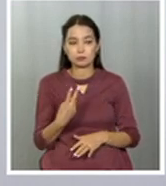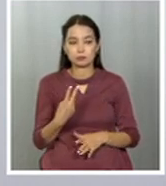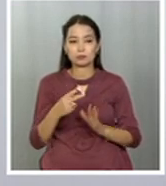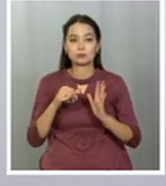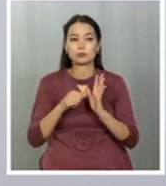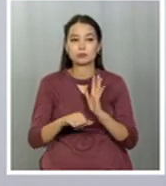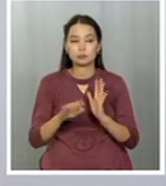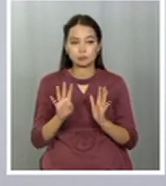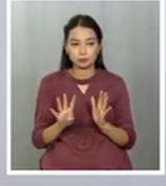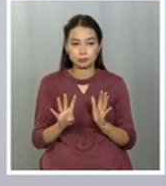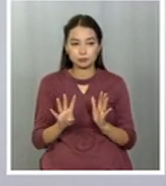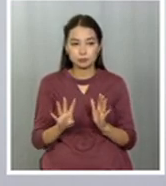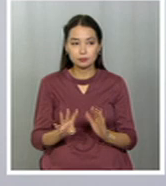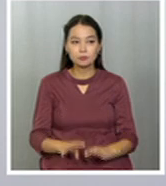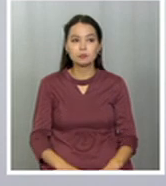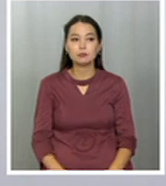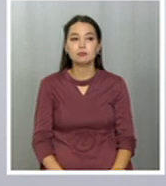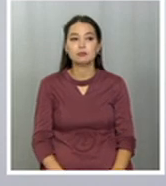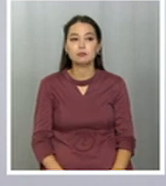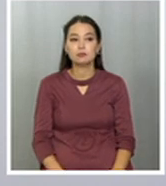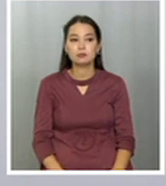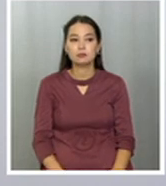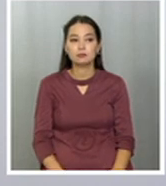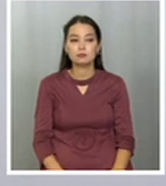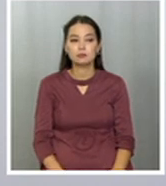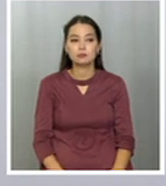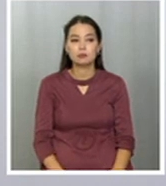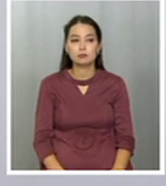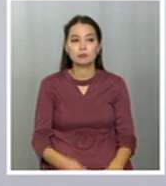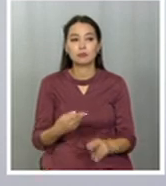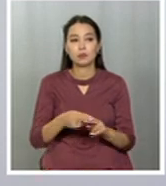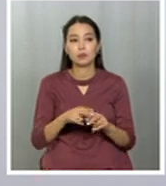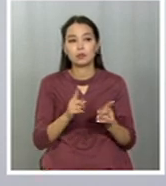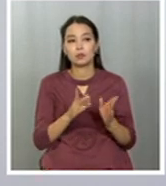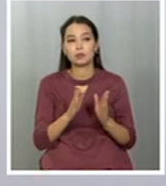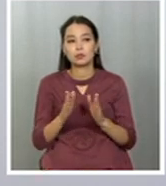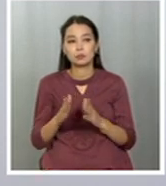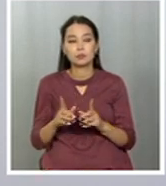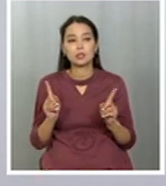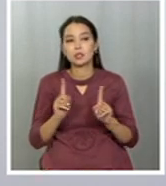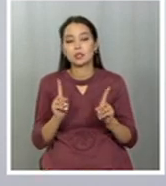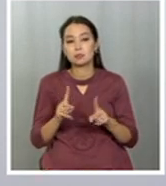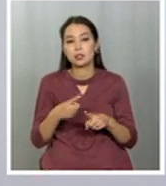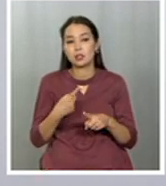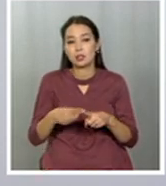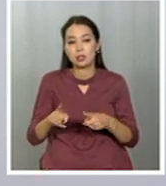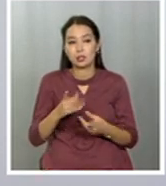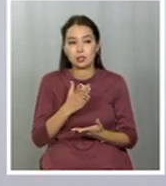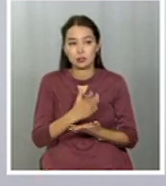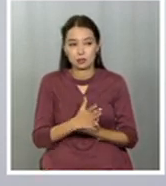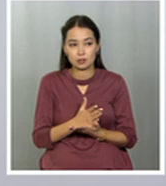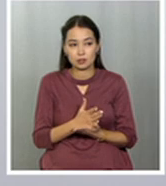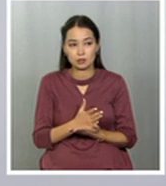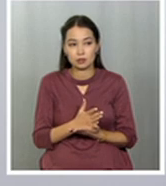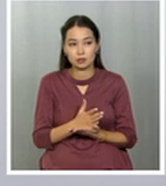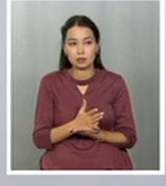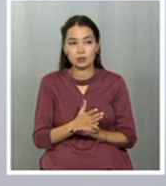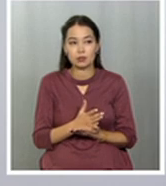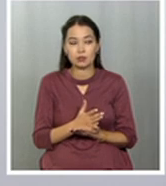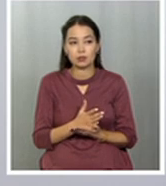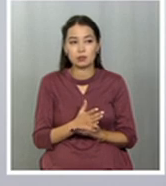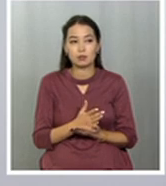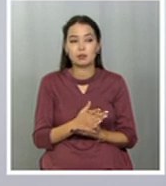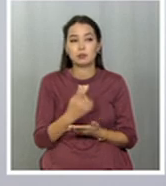32, 64. Келесі сұрақ, бұл тізбектер несімен ерекшеленеді?